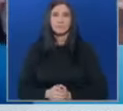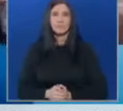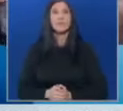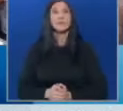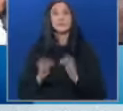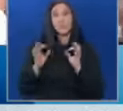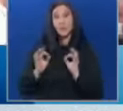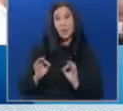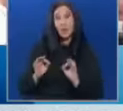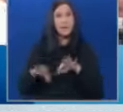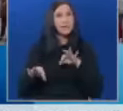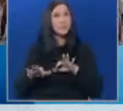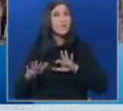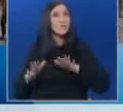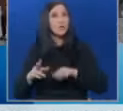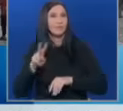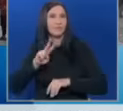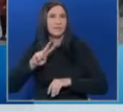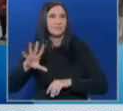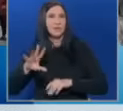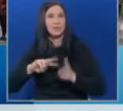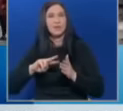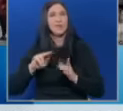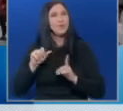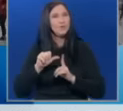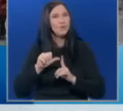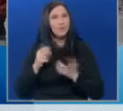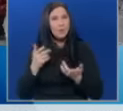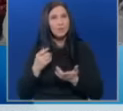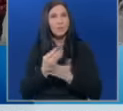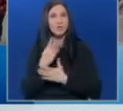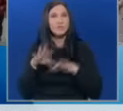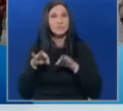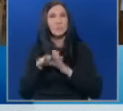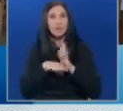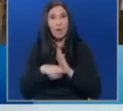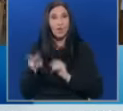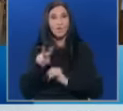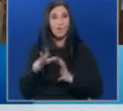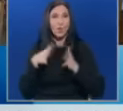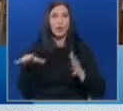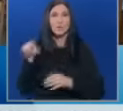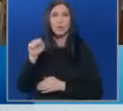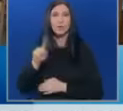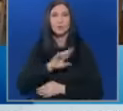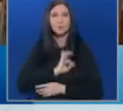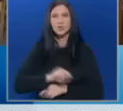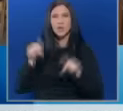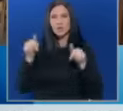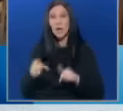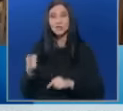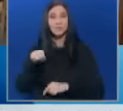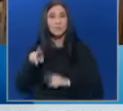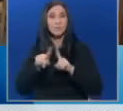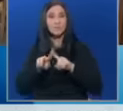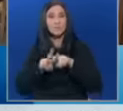И така, избори най-вероятно на 25 юли по нови изборни правила и двете големи партии, които спечелиха сега съответно